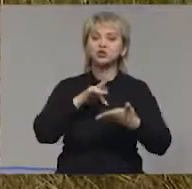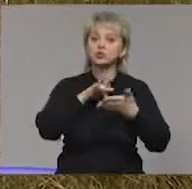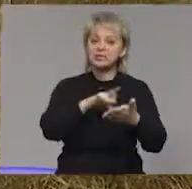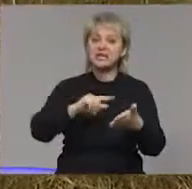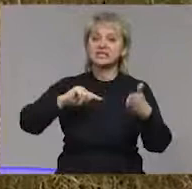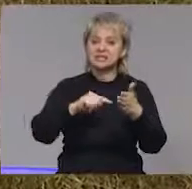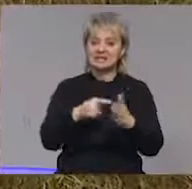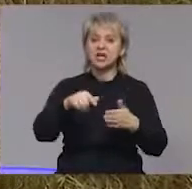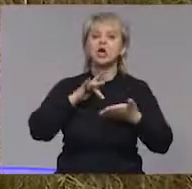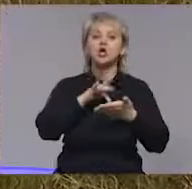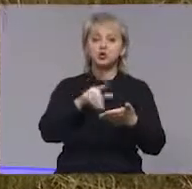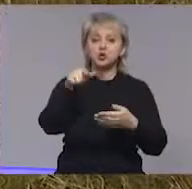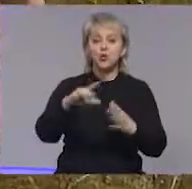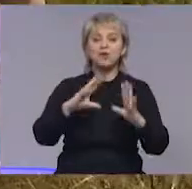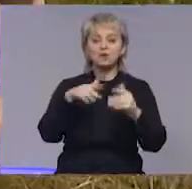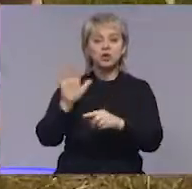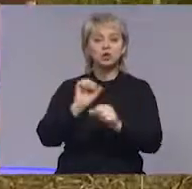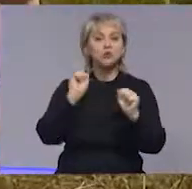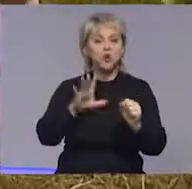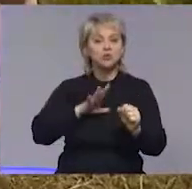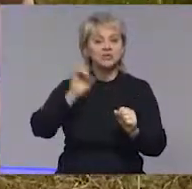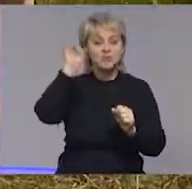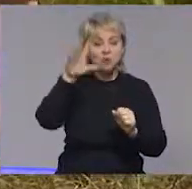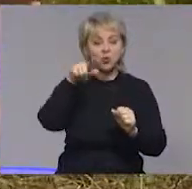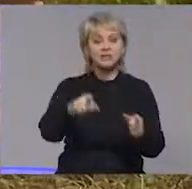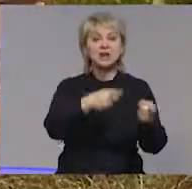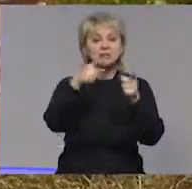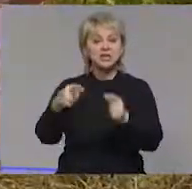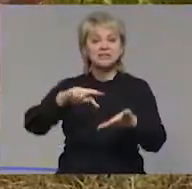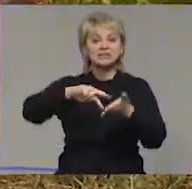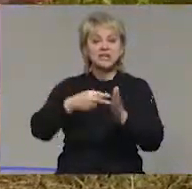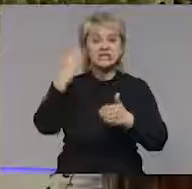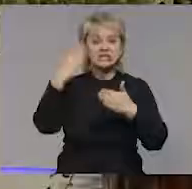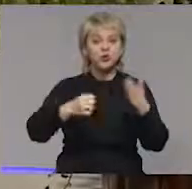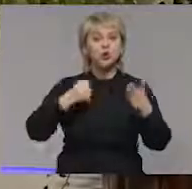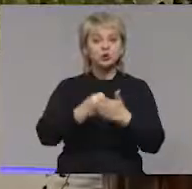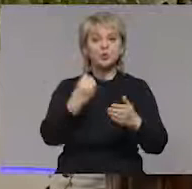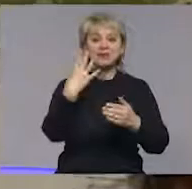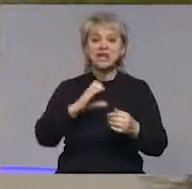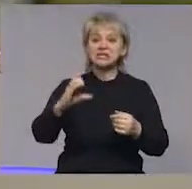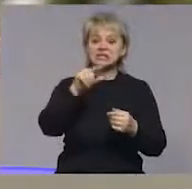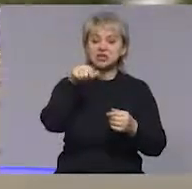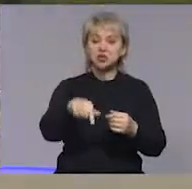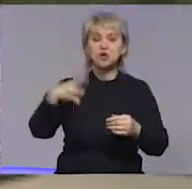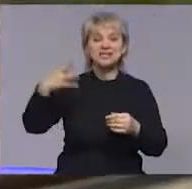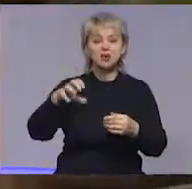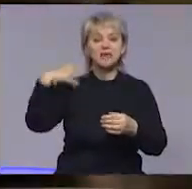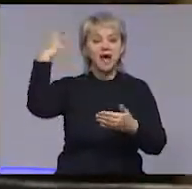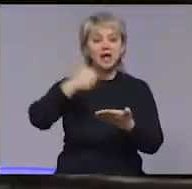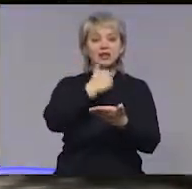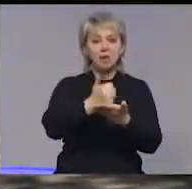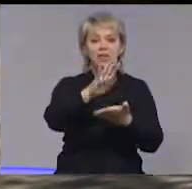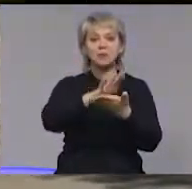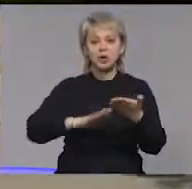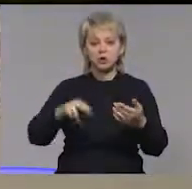туристических целях. Экскурсии в мир кино могут стать популярными. Переезд планируют завершить до 15 сентября, и съемки «Атамана»